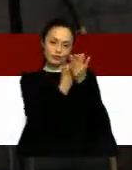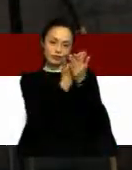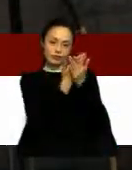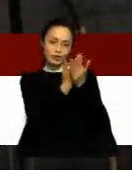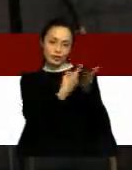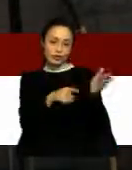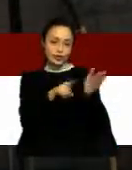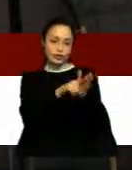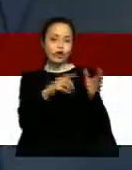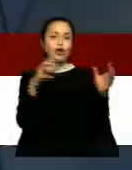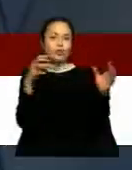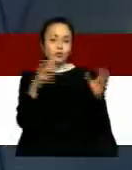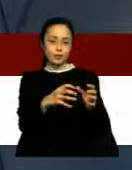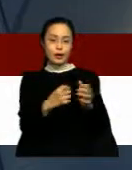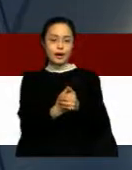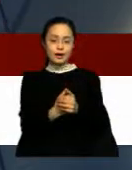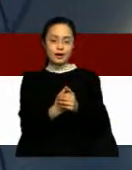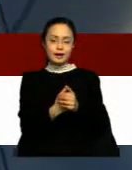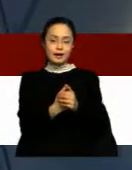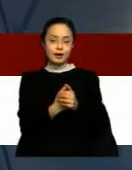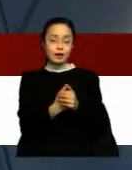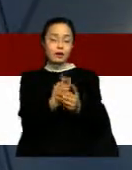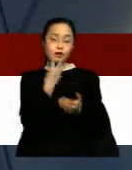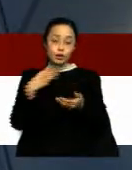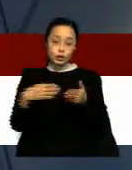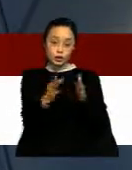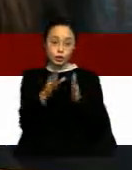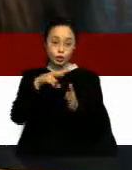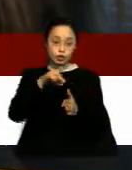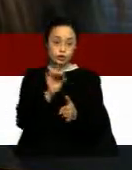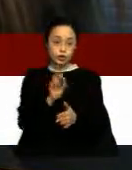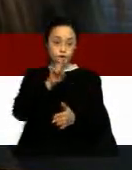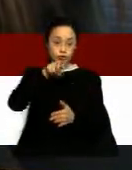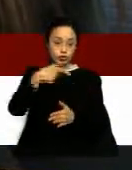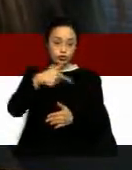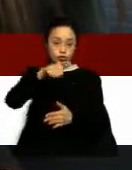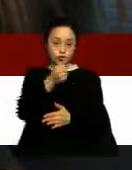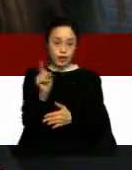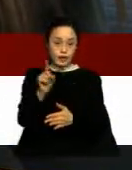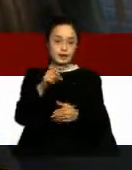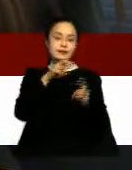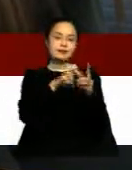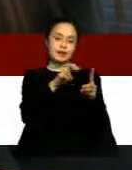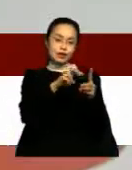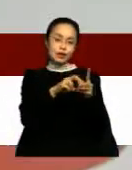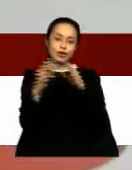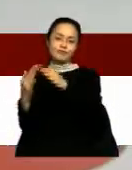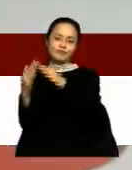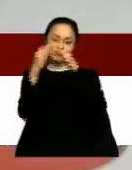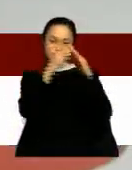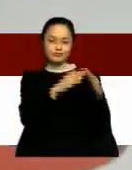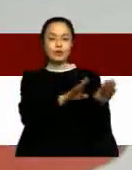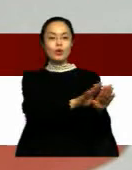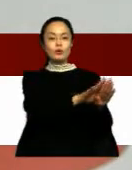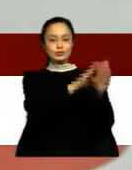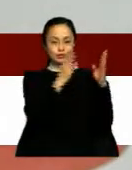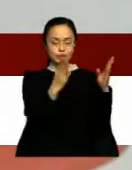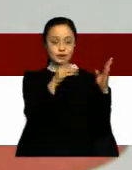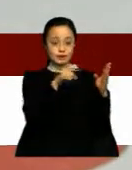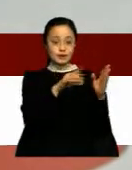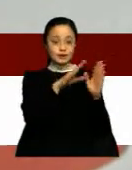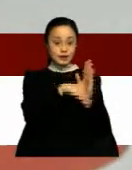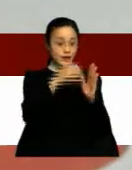북부 경기도에 있는 성문화센터 도 그쪽으로 이전을 해서 오픈을 했구요 또 그쪽 의심이 제 1류